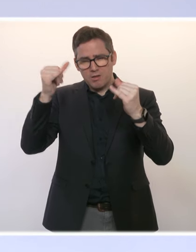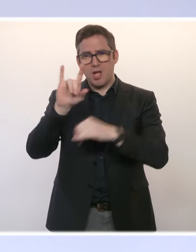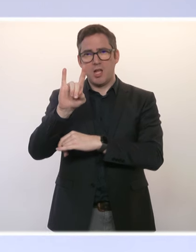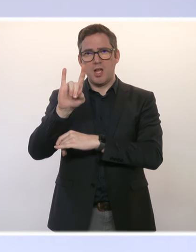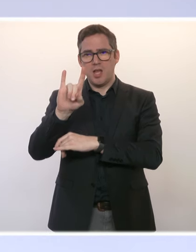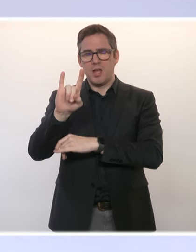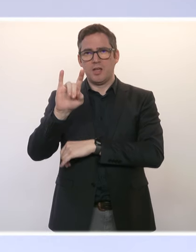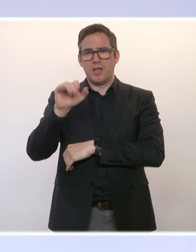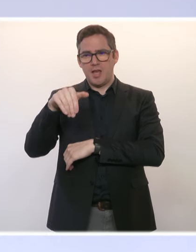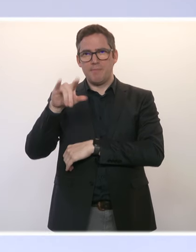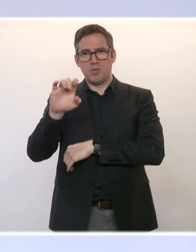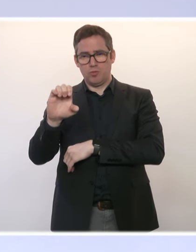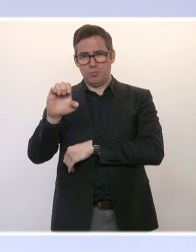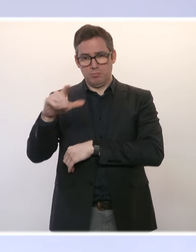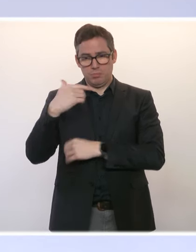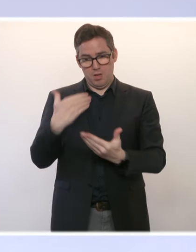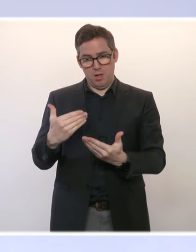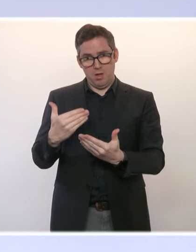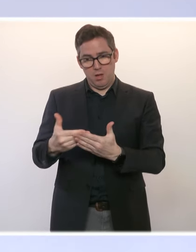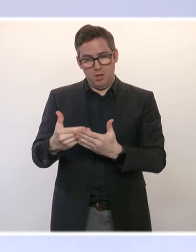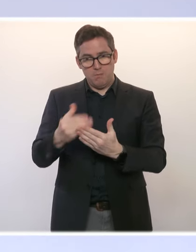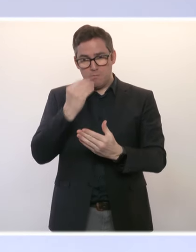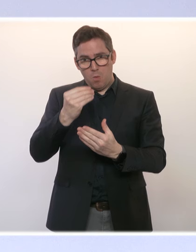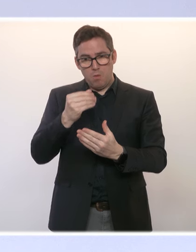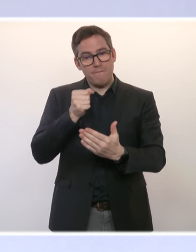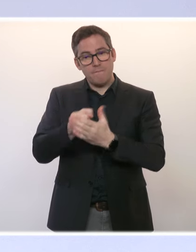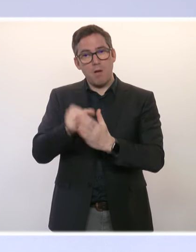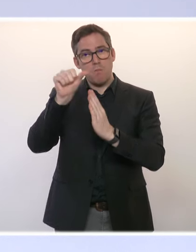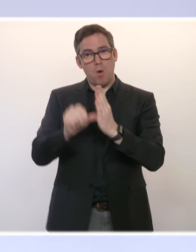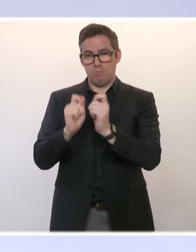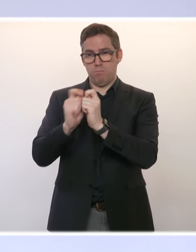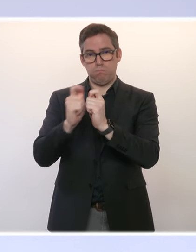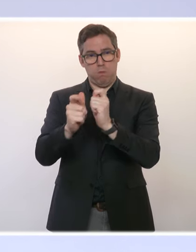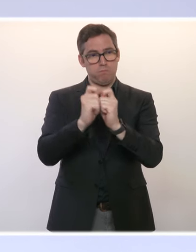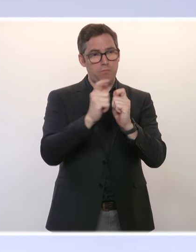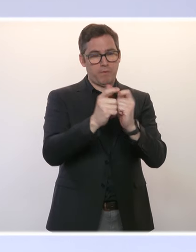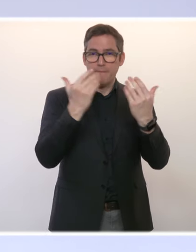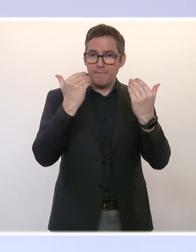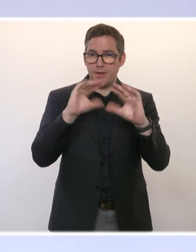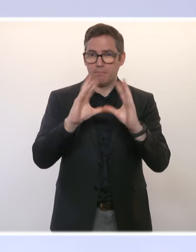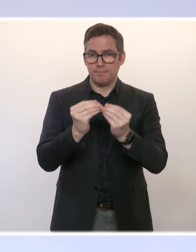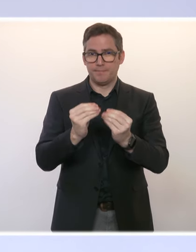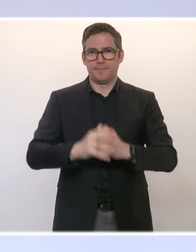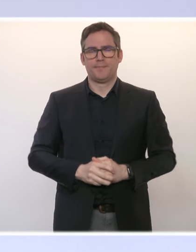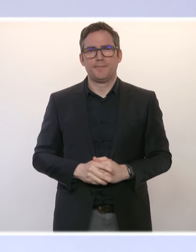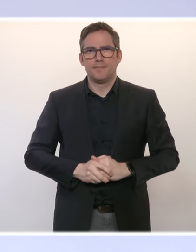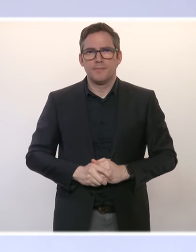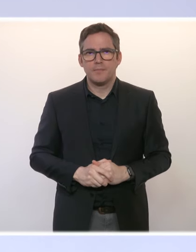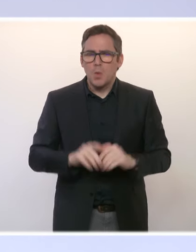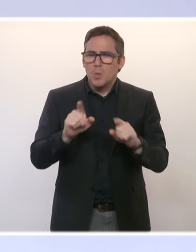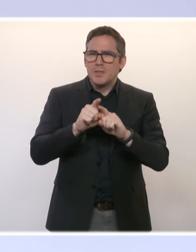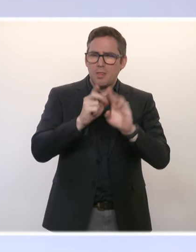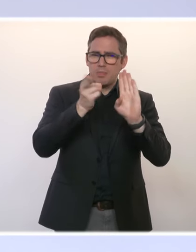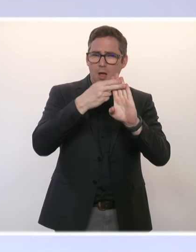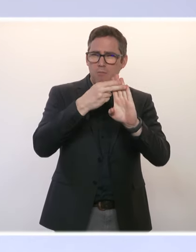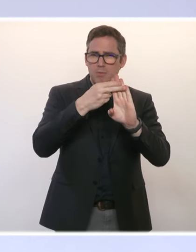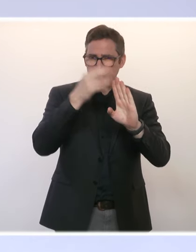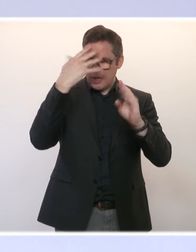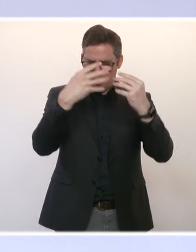versées dès la fin de ce mois. Autour des préfets, dans chaque département, un travail de simplification pour alléger les normes a